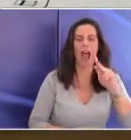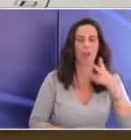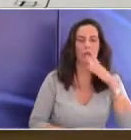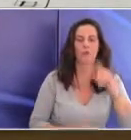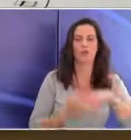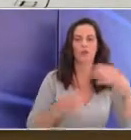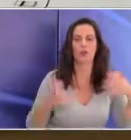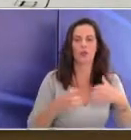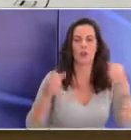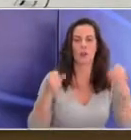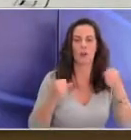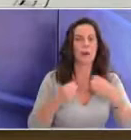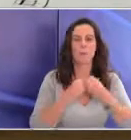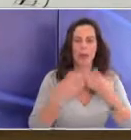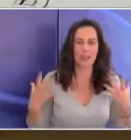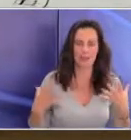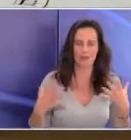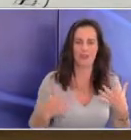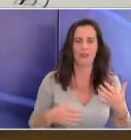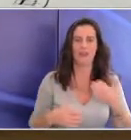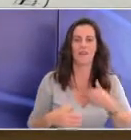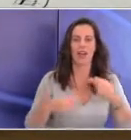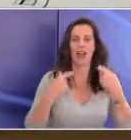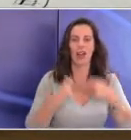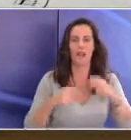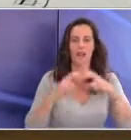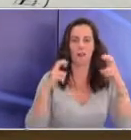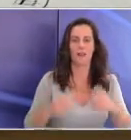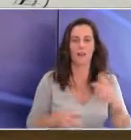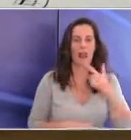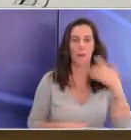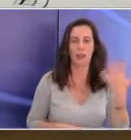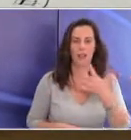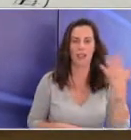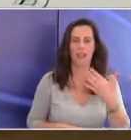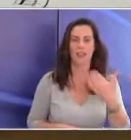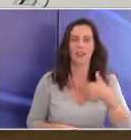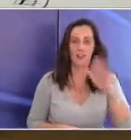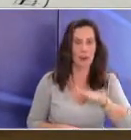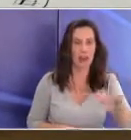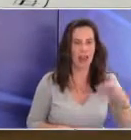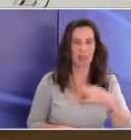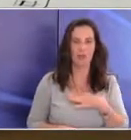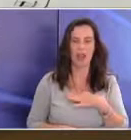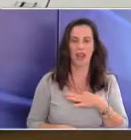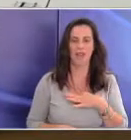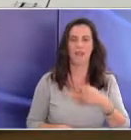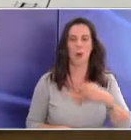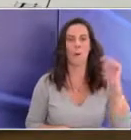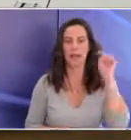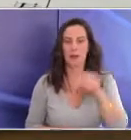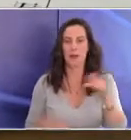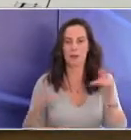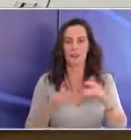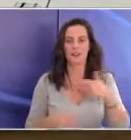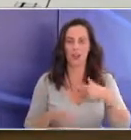כדי להיות קבוצת אוהדים מדהימה. ואני חברת עמותה כבר הרבה מאוד שנים, וגם הילדים שלי. ואנחנו מגיעים